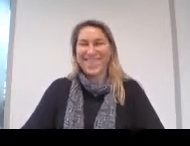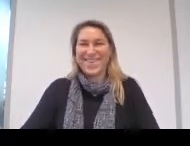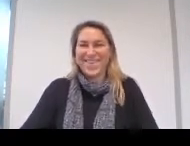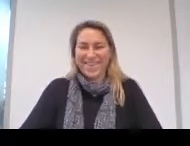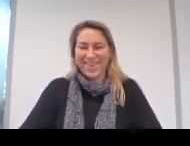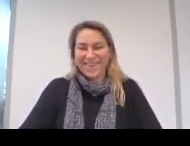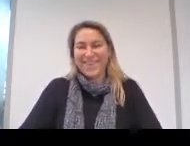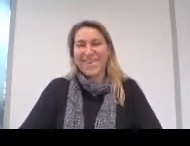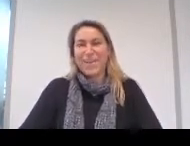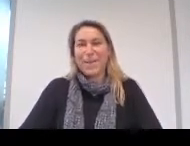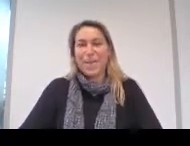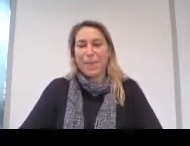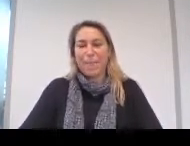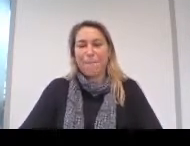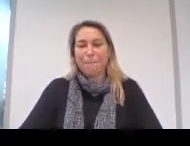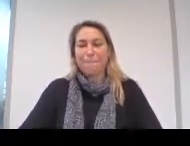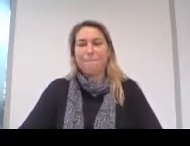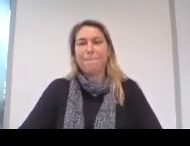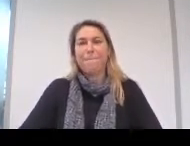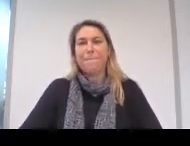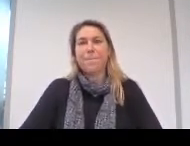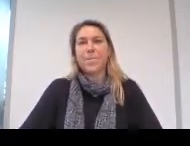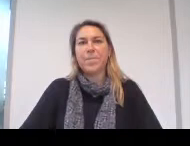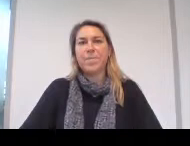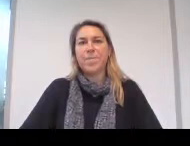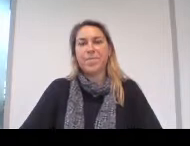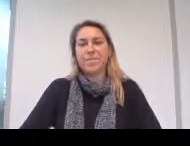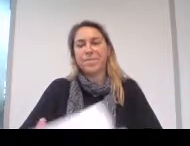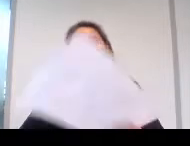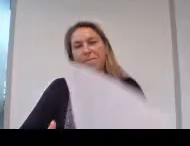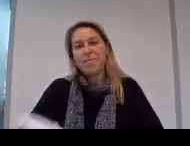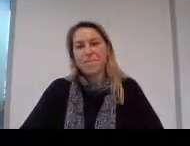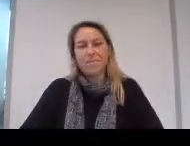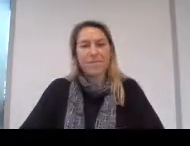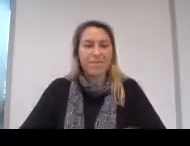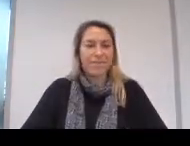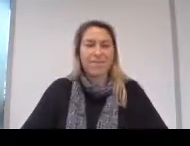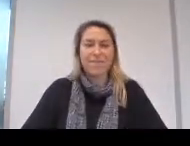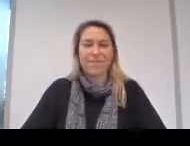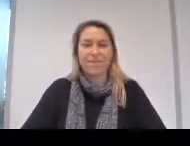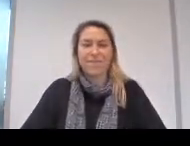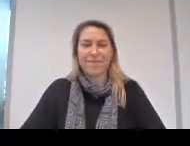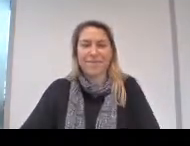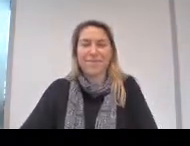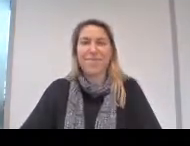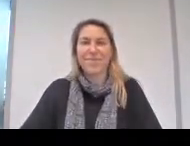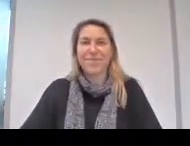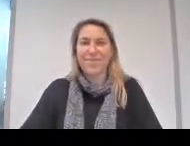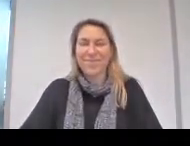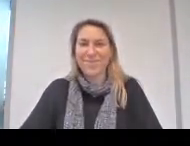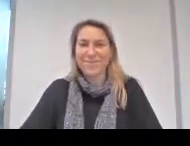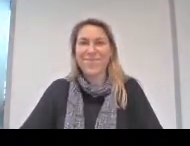suis directrice opérationnelle du campus des métiers et des qualifications, hôtellerie et tourisme de montagne en Auvergne-Rhône-Alpes.